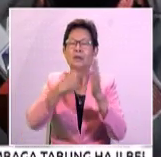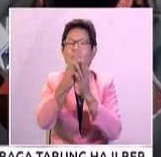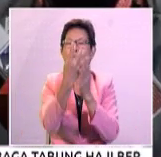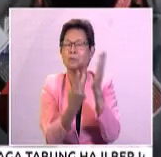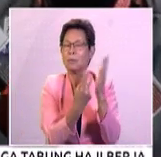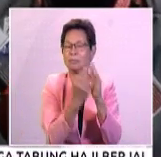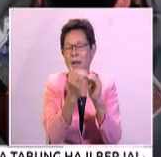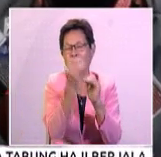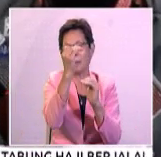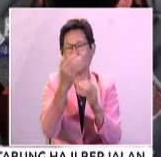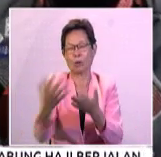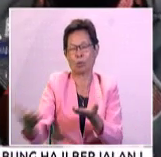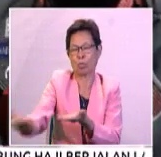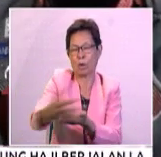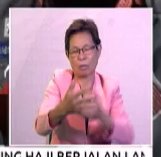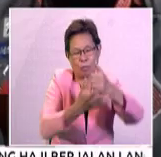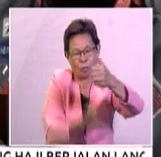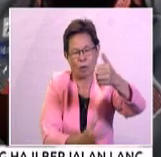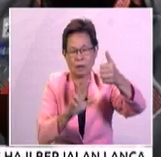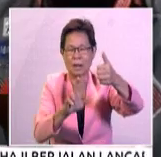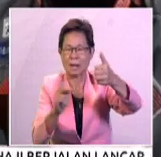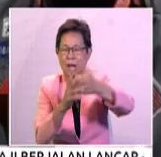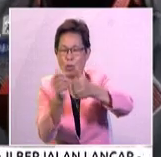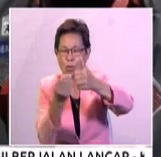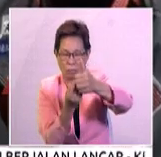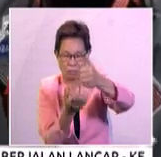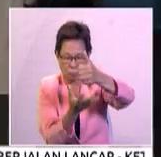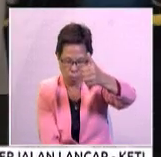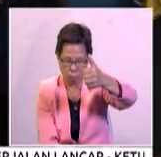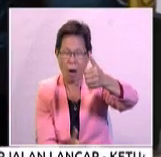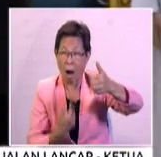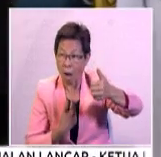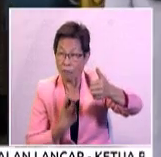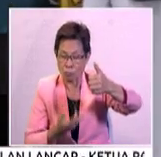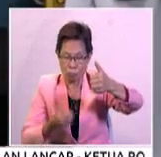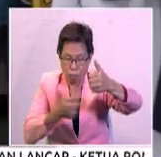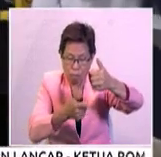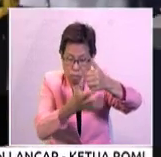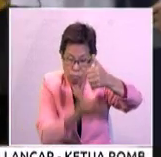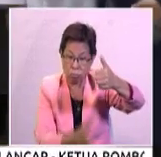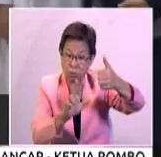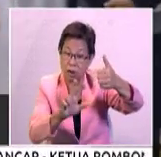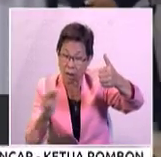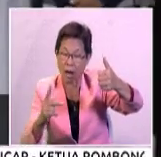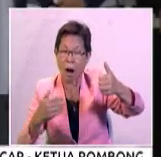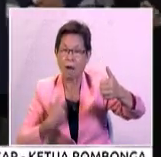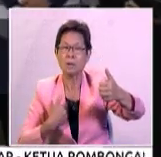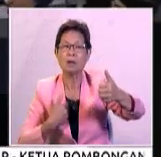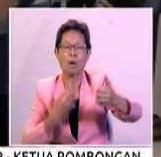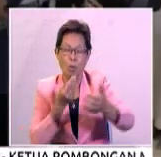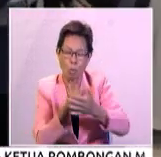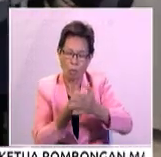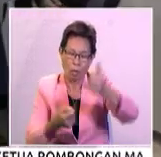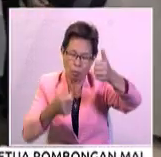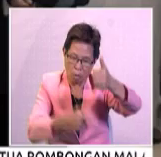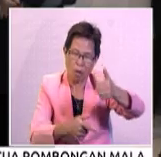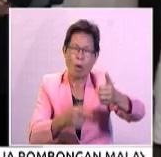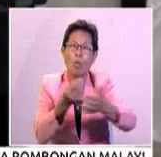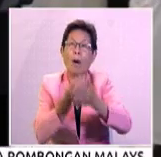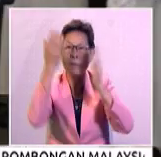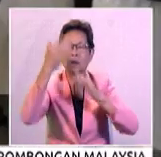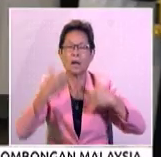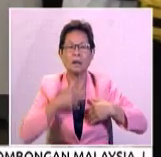sikit, kita dapat collect lebih kurang 3,000 lebih. Dan ada juga yang menyumbangkan duit ringgit Malaysia pun ada juga.